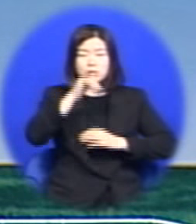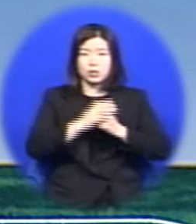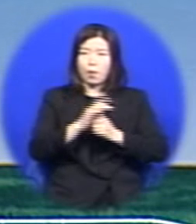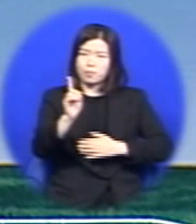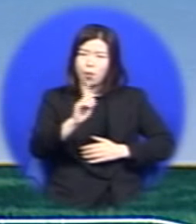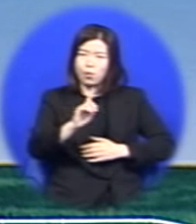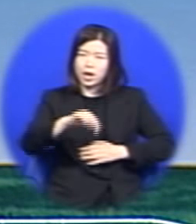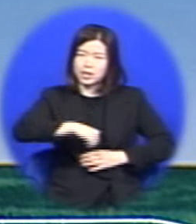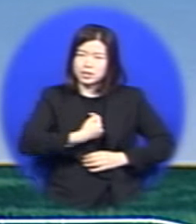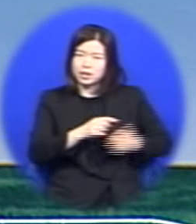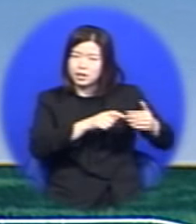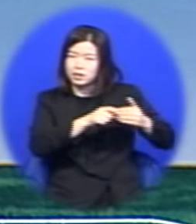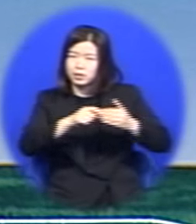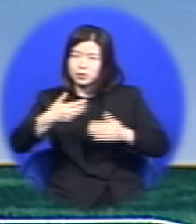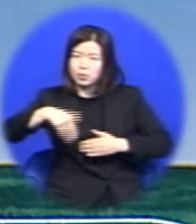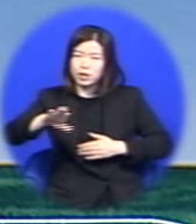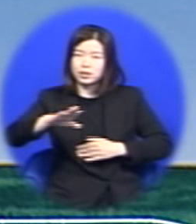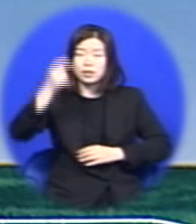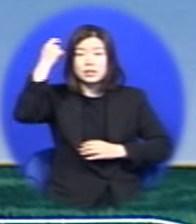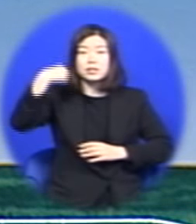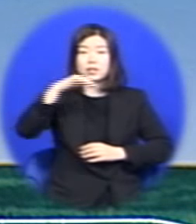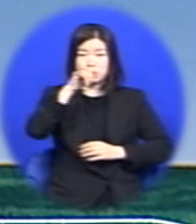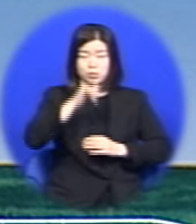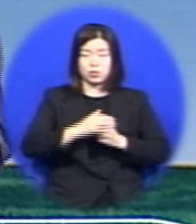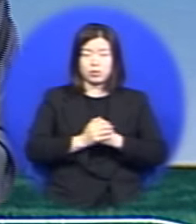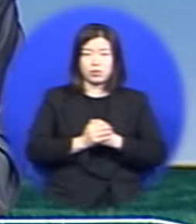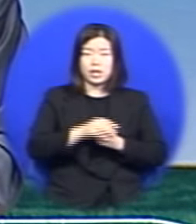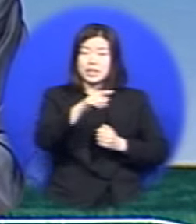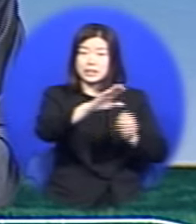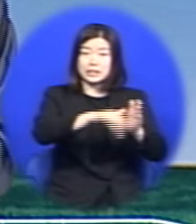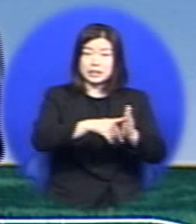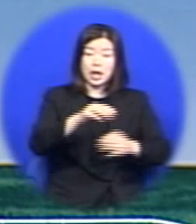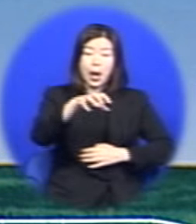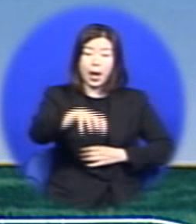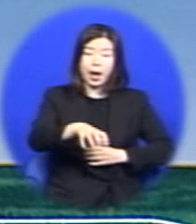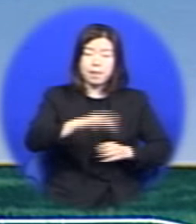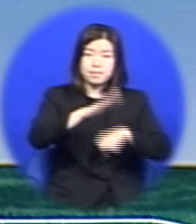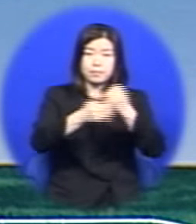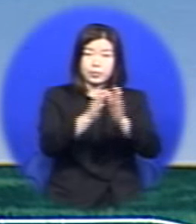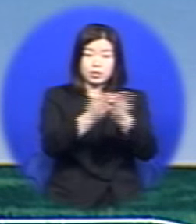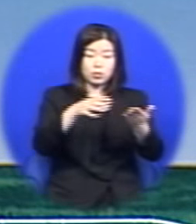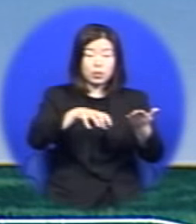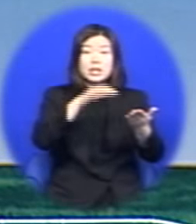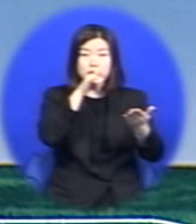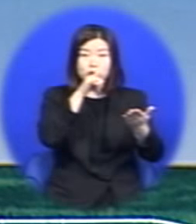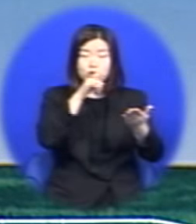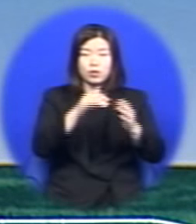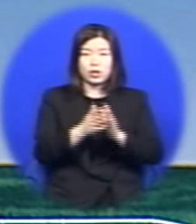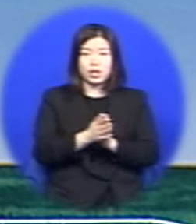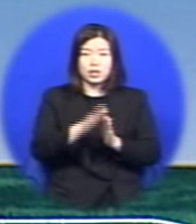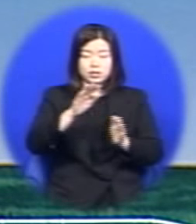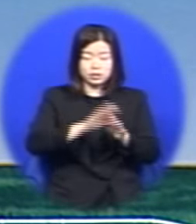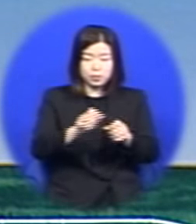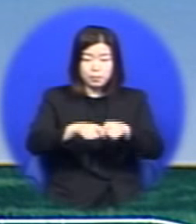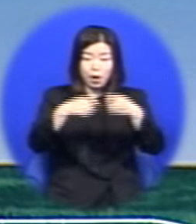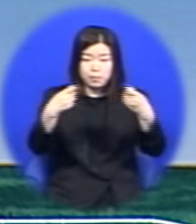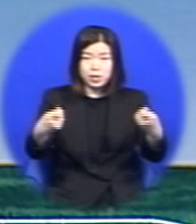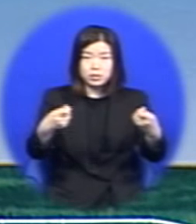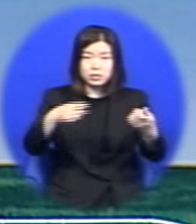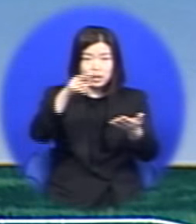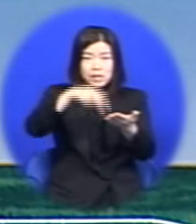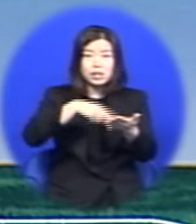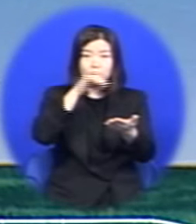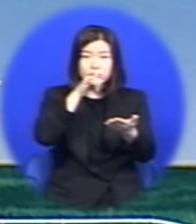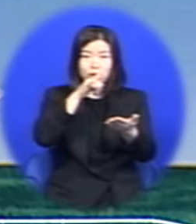무엇인가 자기를 끌고 간다는 느낌을 들었어요. 그때 앞에 성경책이 있었습니다. 그 성경책을 펼쳐서